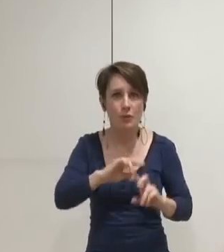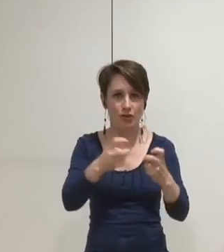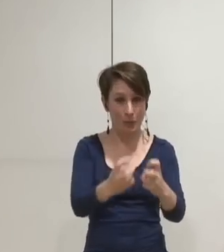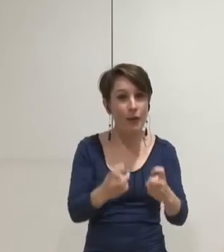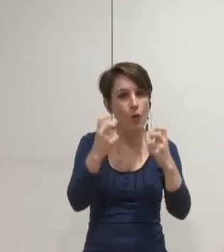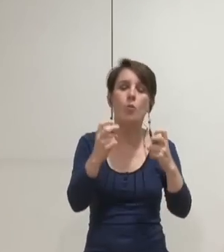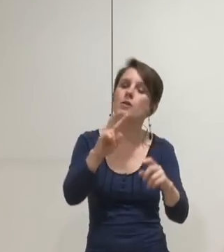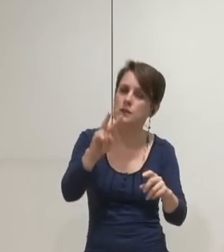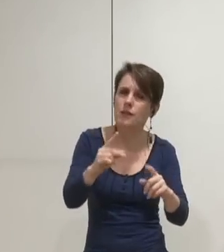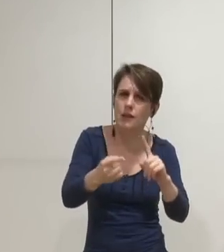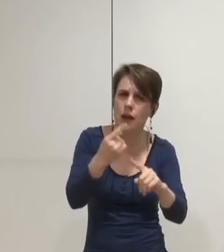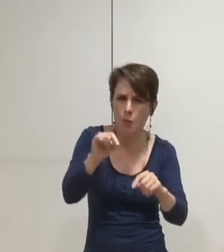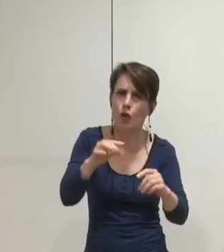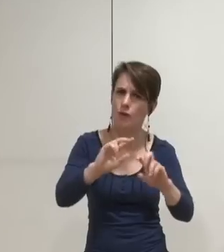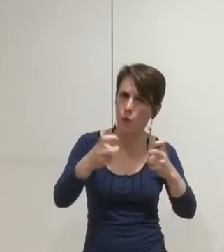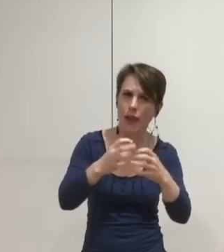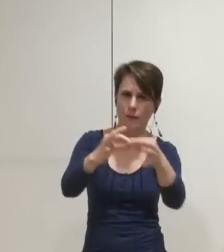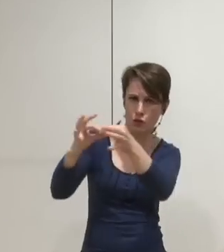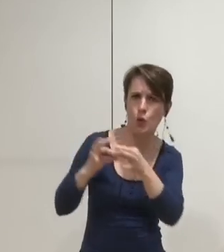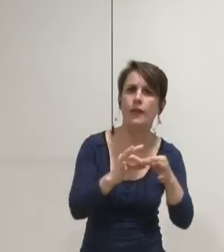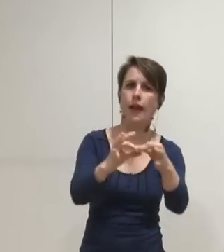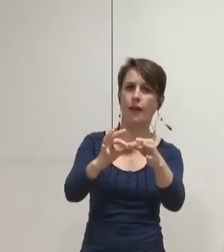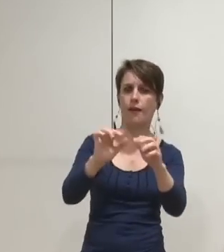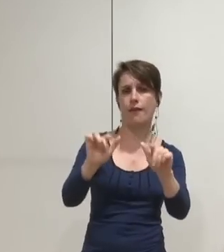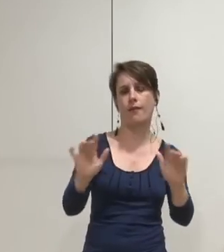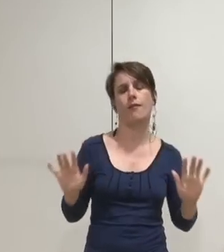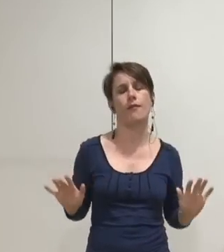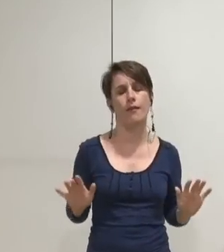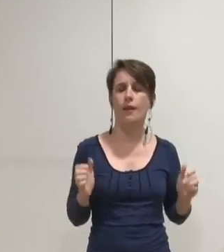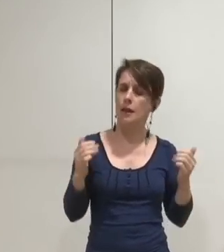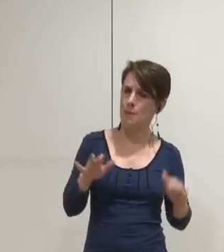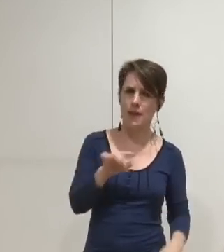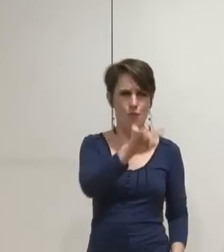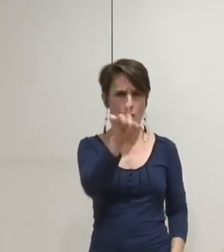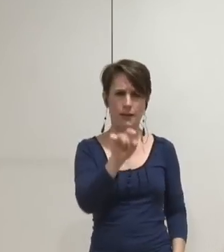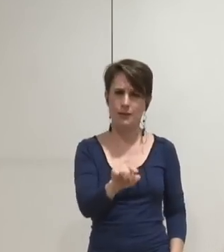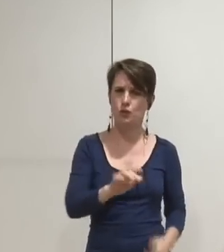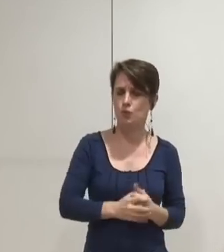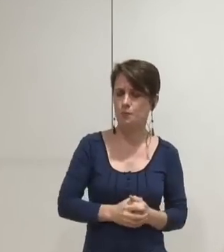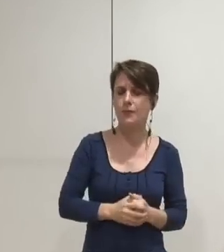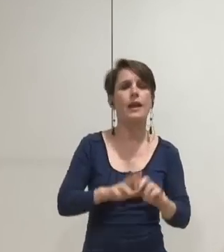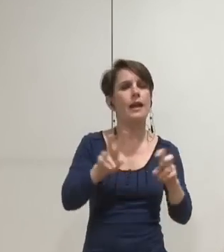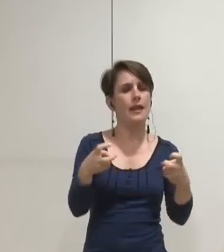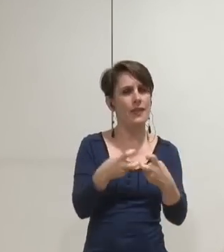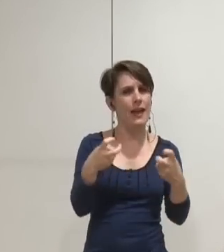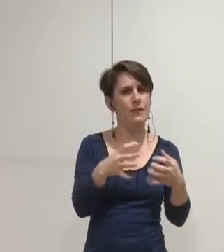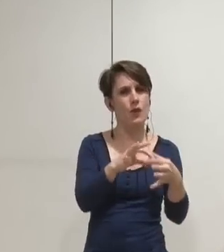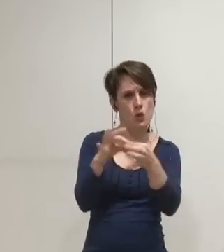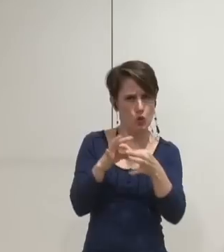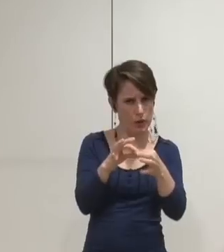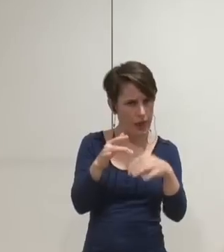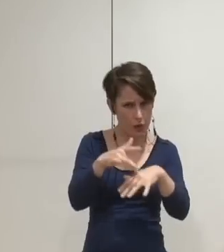je vais vous demander monsieur malber cette tarification solidaire on l'appliquait déjà l'année dernière